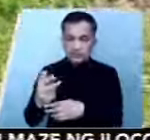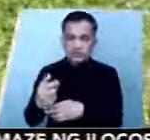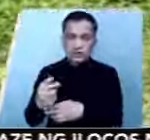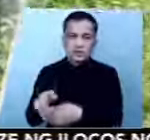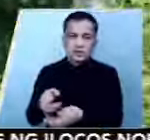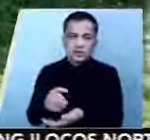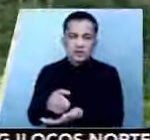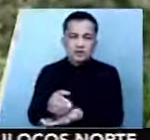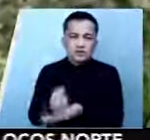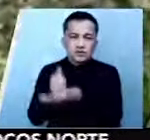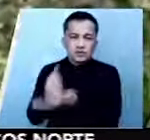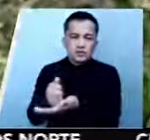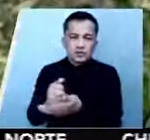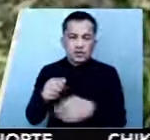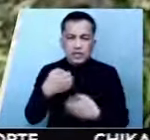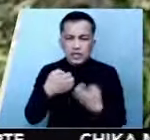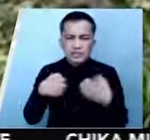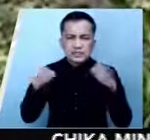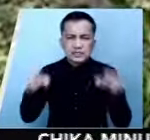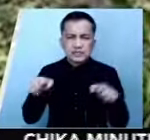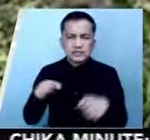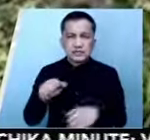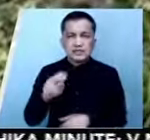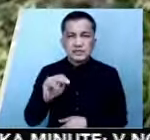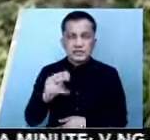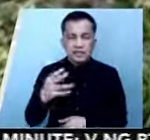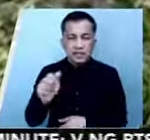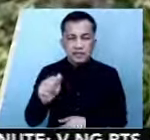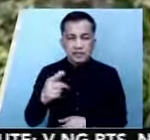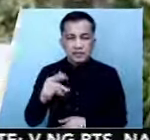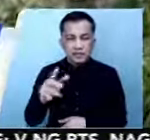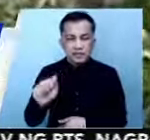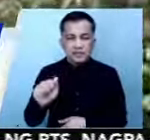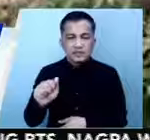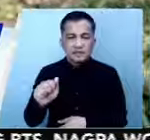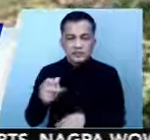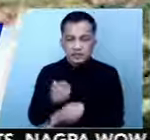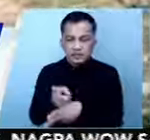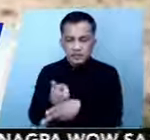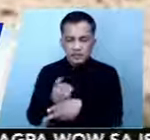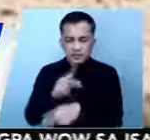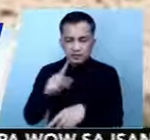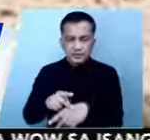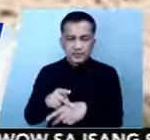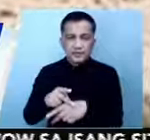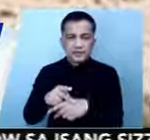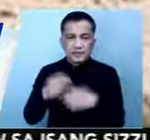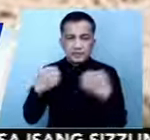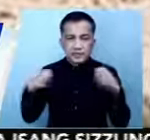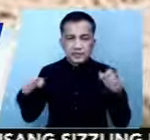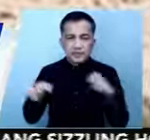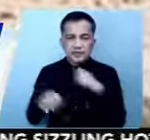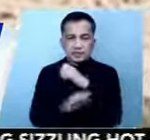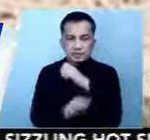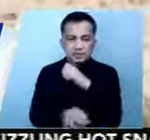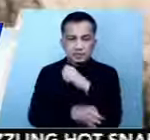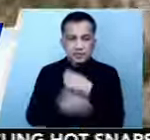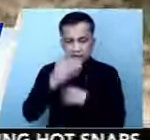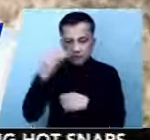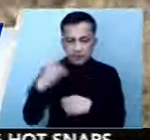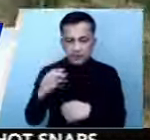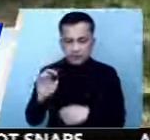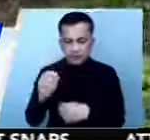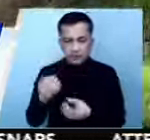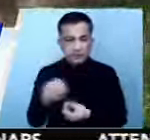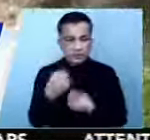si Nariha Kabugaw sa pangalaga ng Philippine Eagle Foundation. March 19, nang sinuko ng isang residente sa DNR ang agila